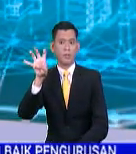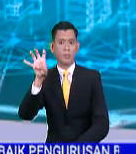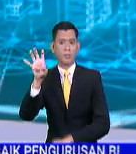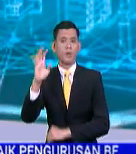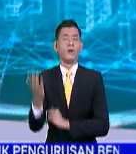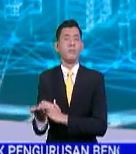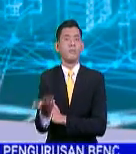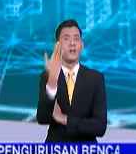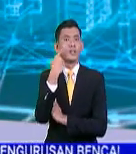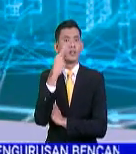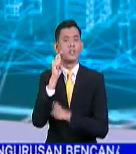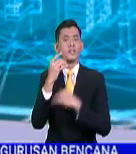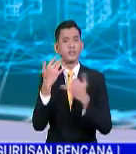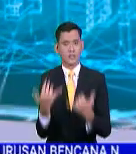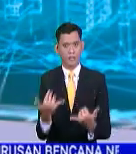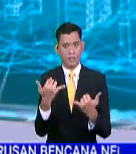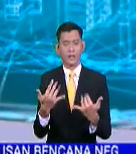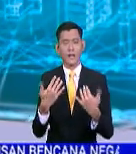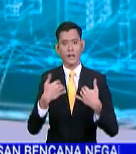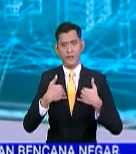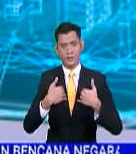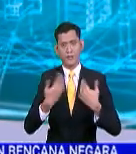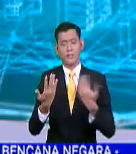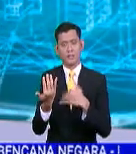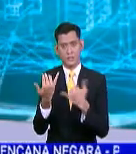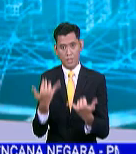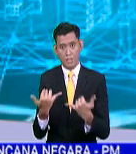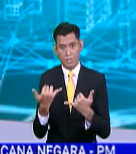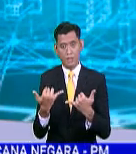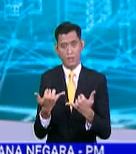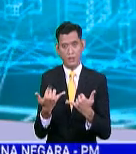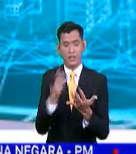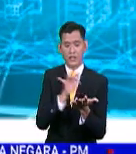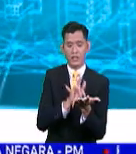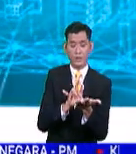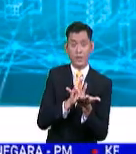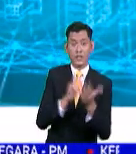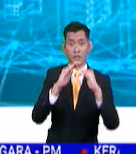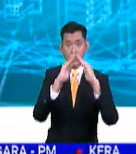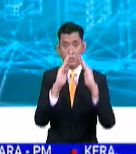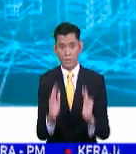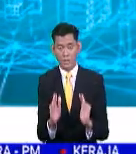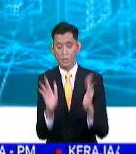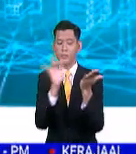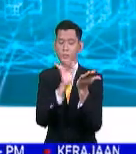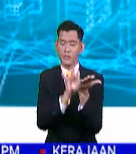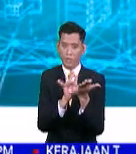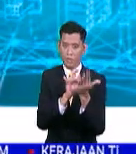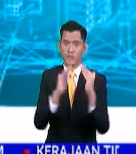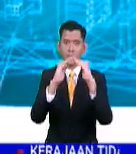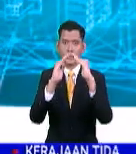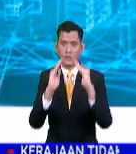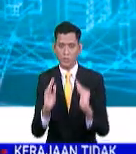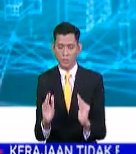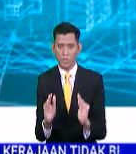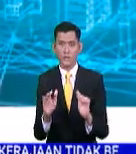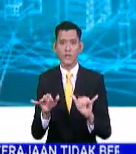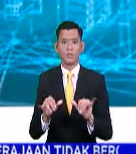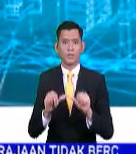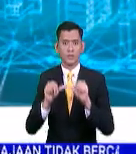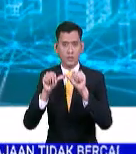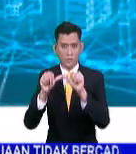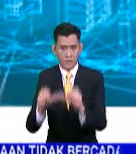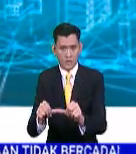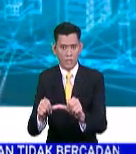menjalani pemulihan di rumah. Bagaimanapun, bekas Perdana Menteri itu akan menjalani pemeriksaan susulan dan rawatan perubatan